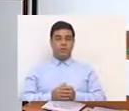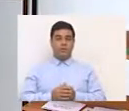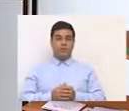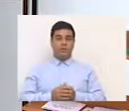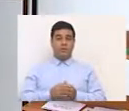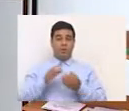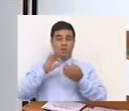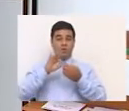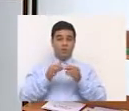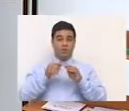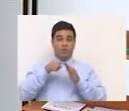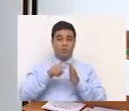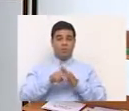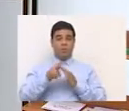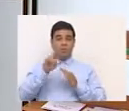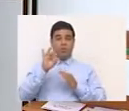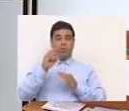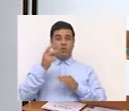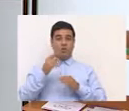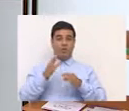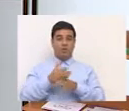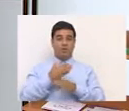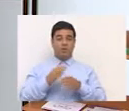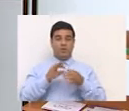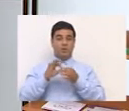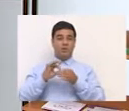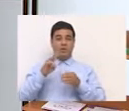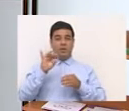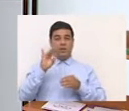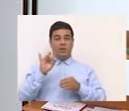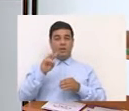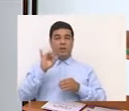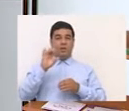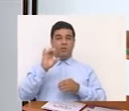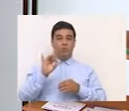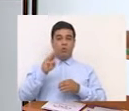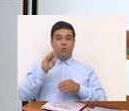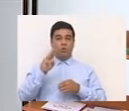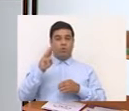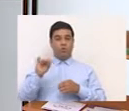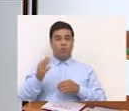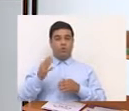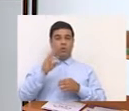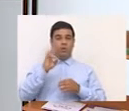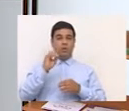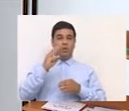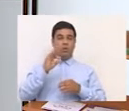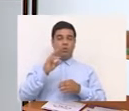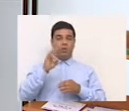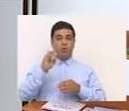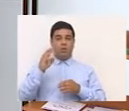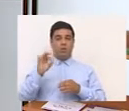В сложно сочиненных предложениях с разделительными союзами или, либо, то-то, не то, не